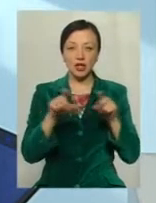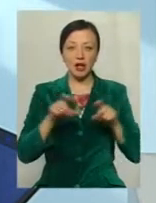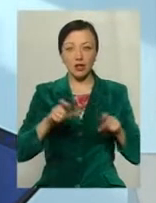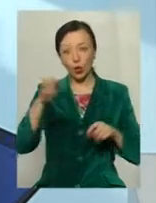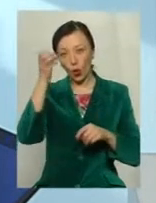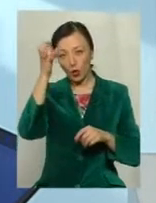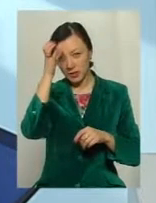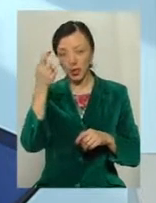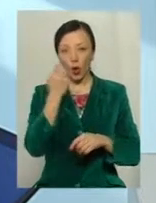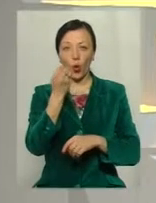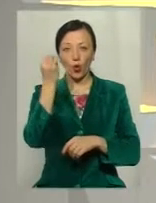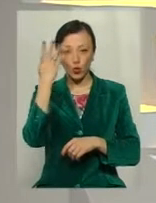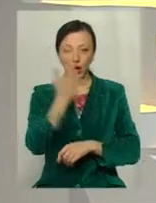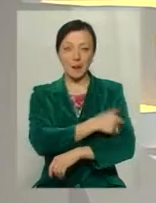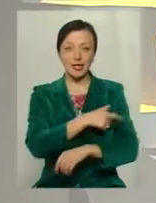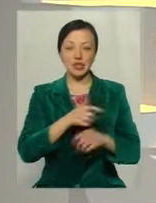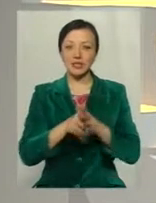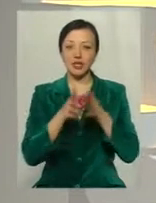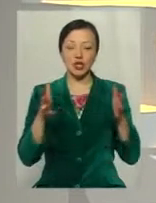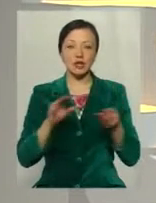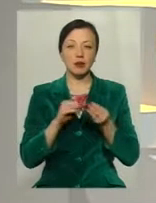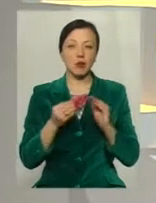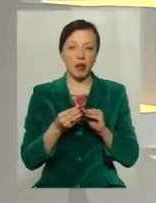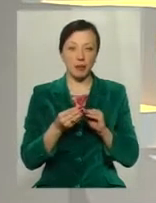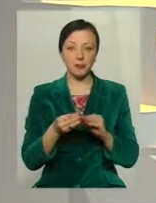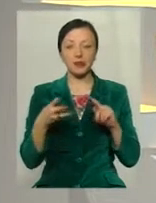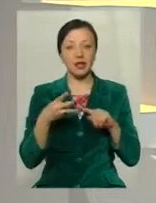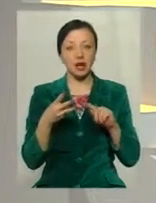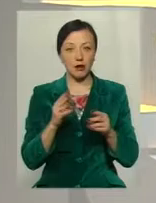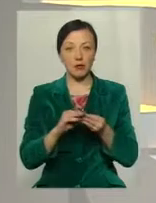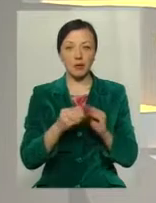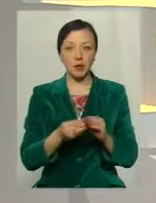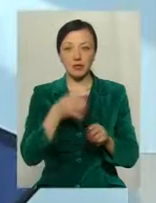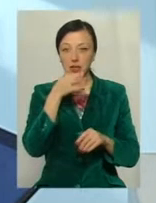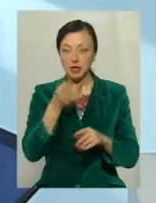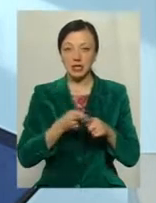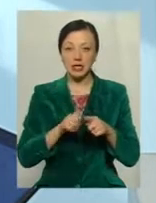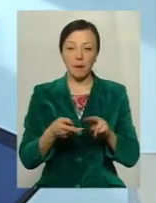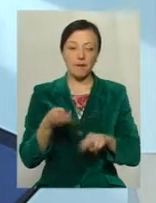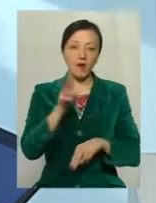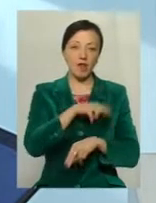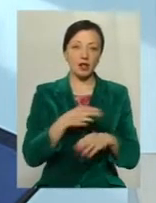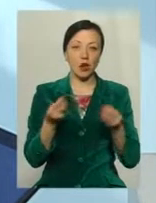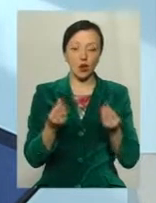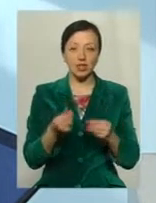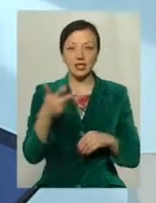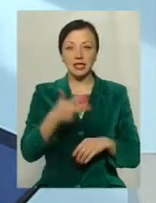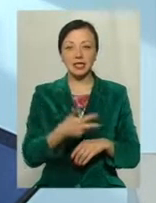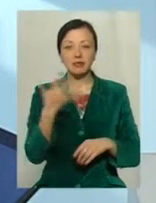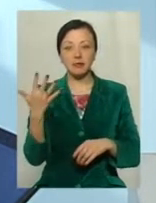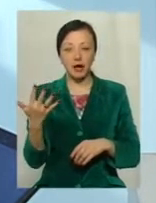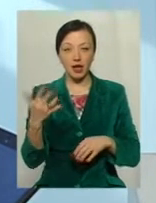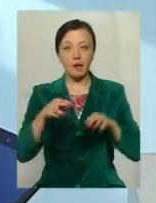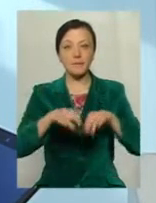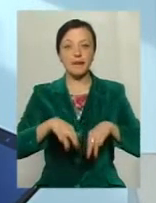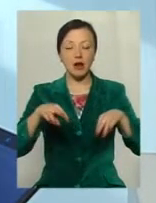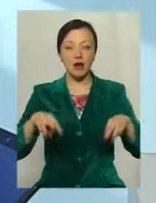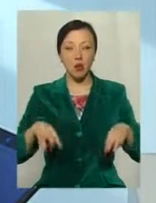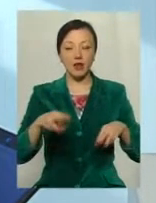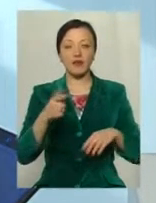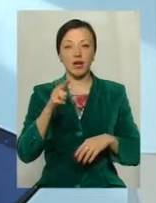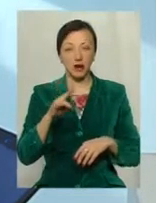Тому сьогодні жителі області від цих шалених грошей ніякого не мають. Тому що це не куплені лікарства, це не побудовані школи, це